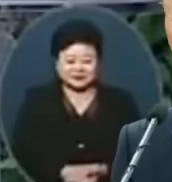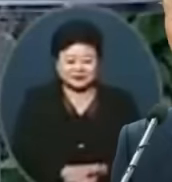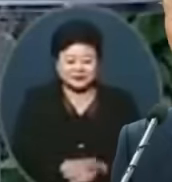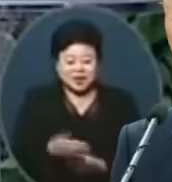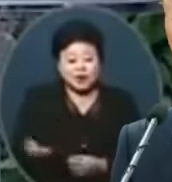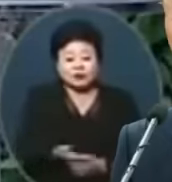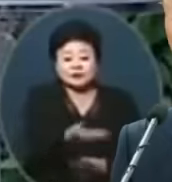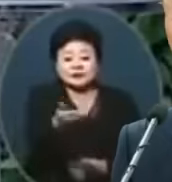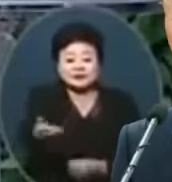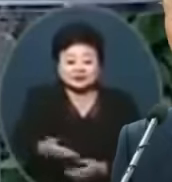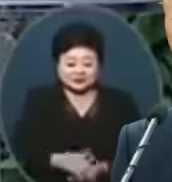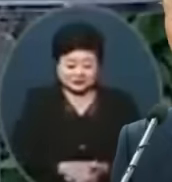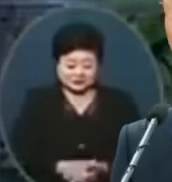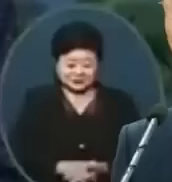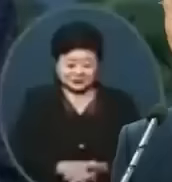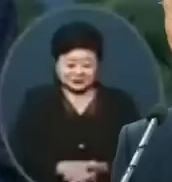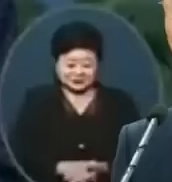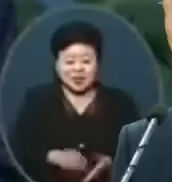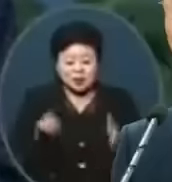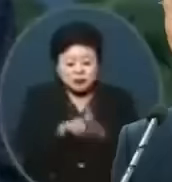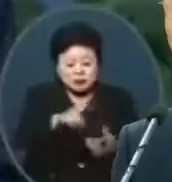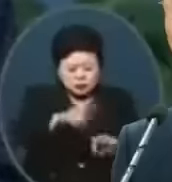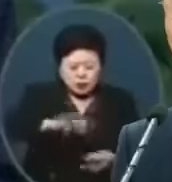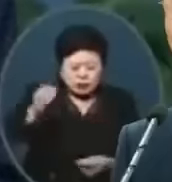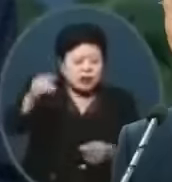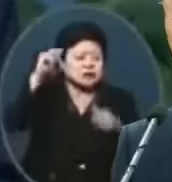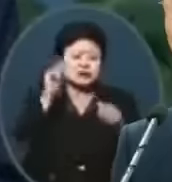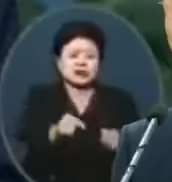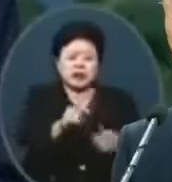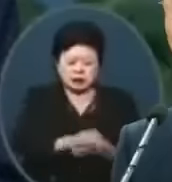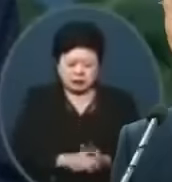여러분, 내 믿은 대로 될지어다.